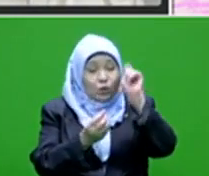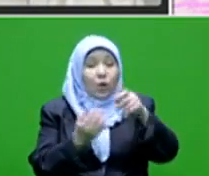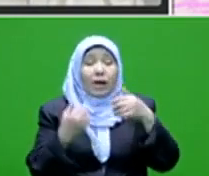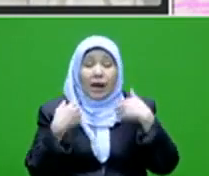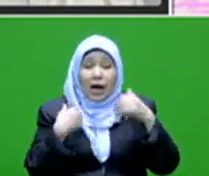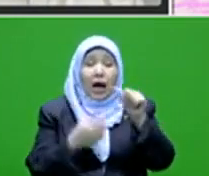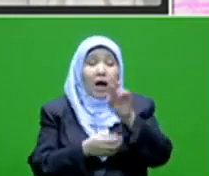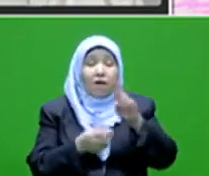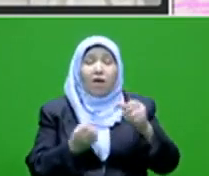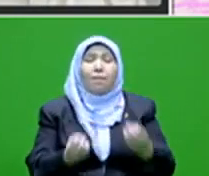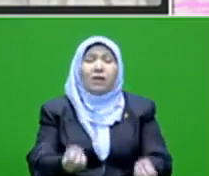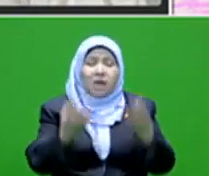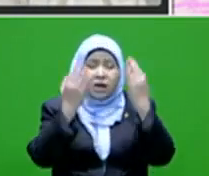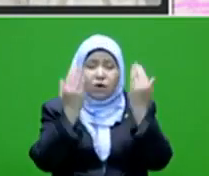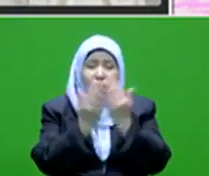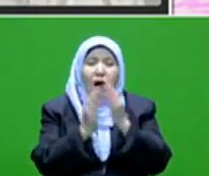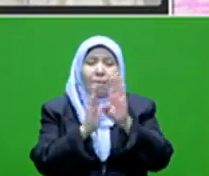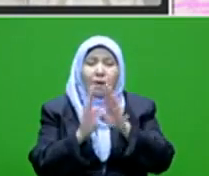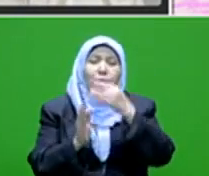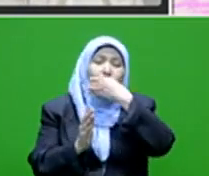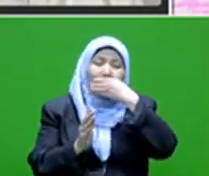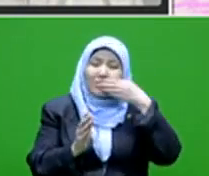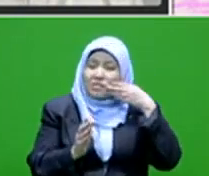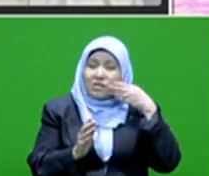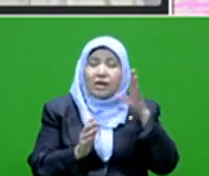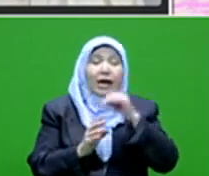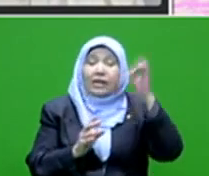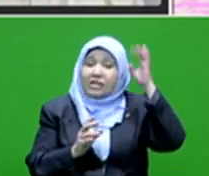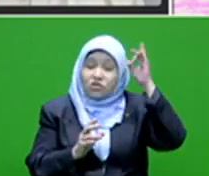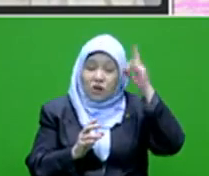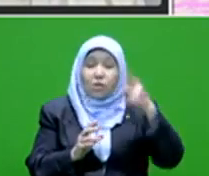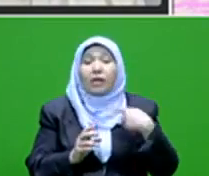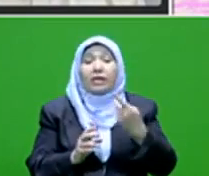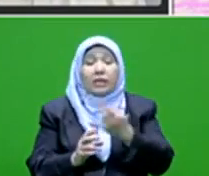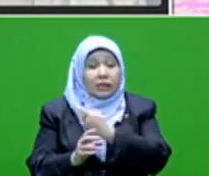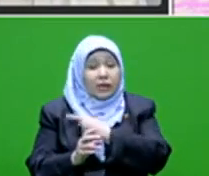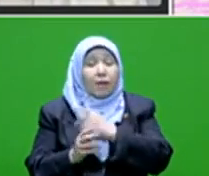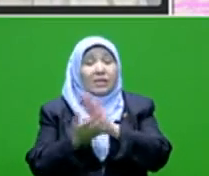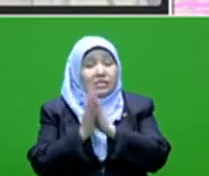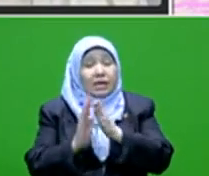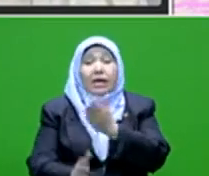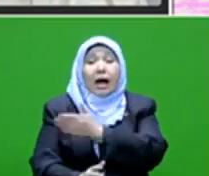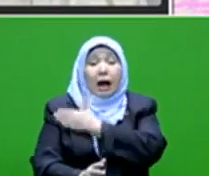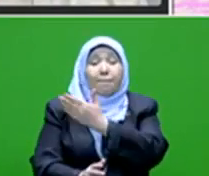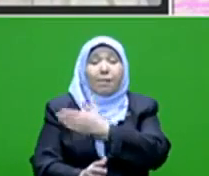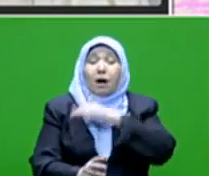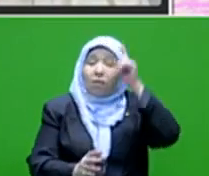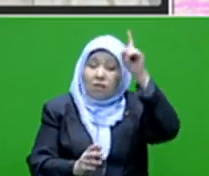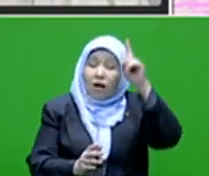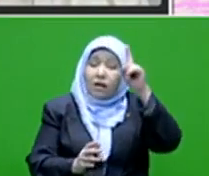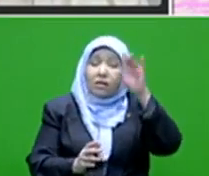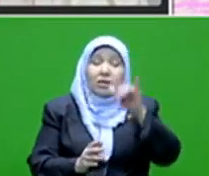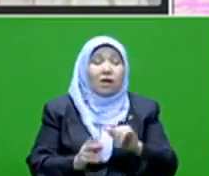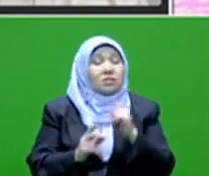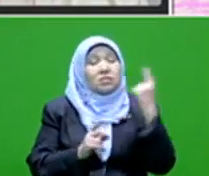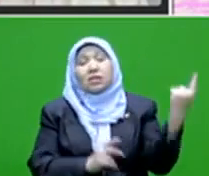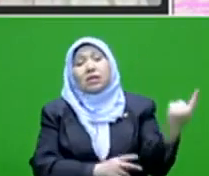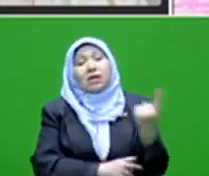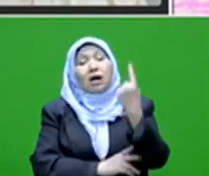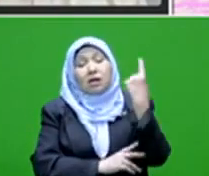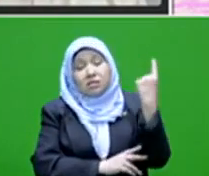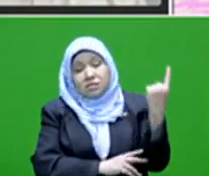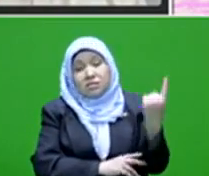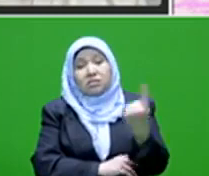Dibanyakkan berdoa, kita berpuasa dan insyaAllah kita menjadi hamba Allah Subhanahu Wa Taala yang sentiasa